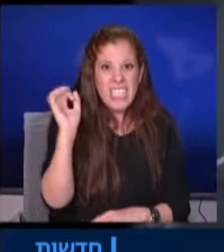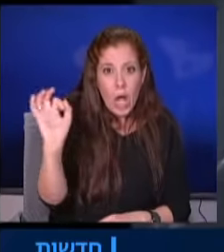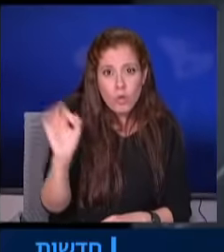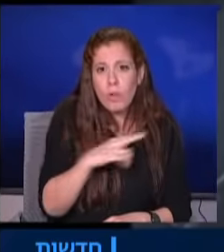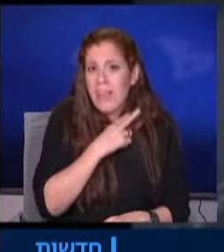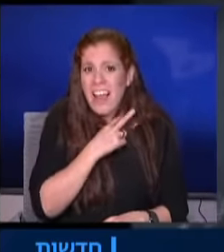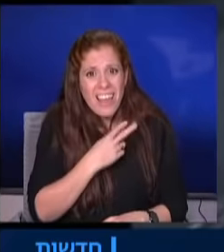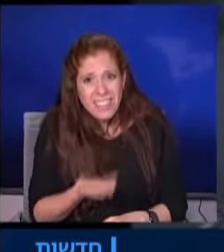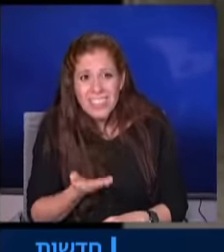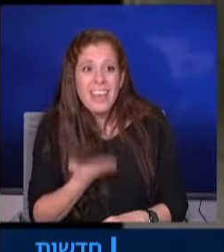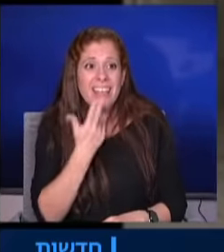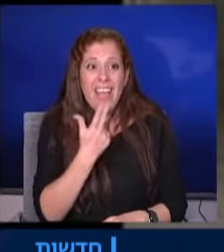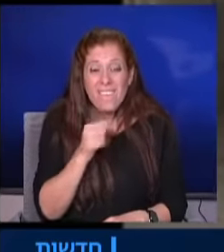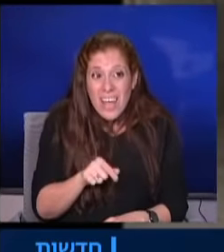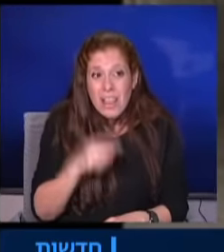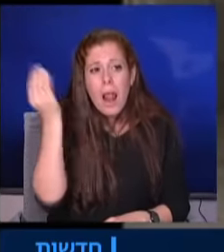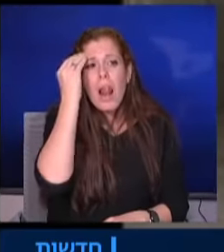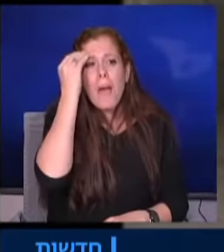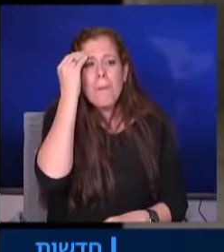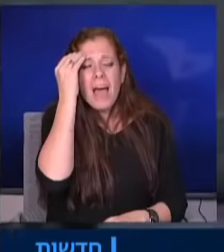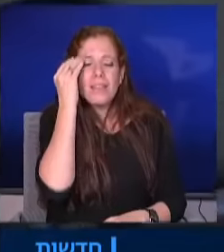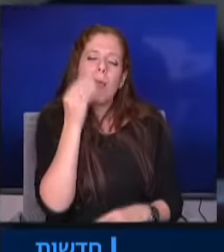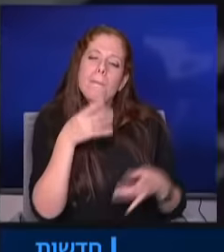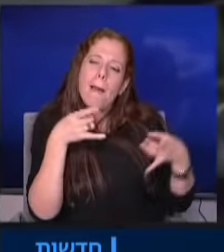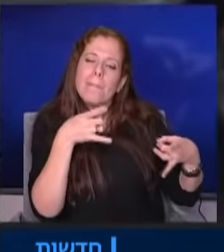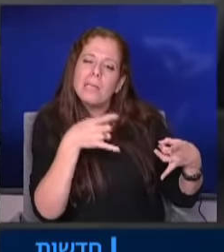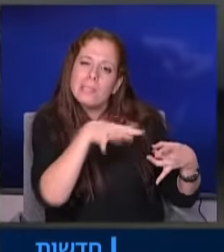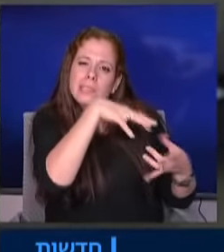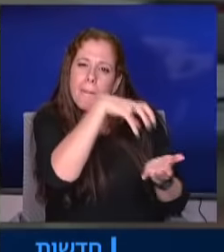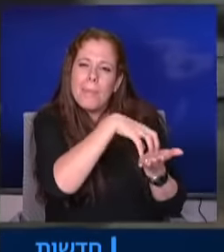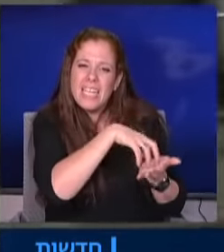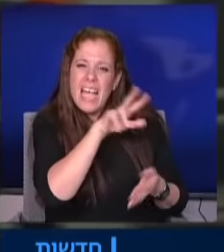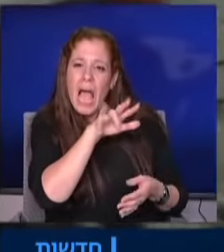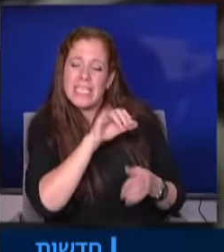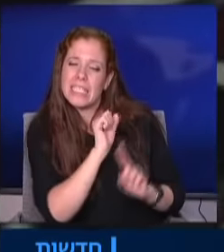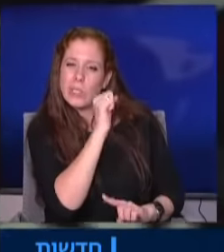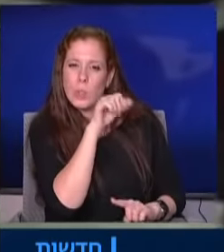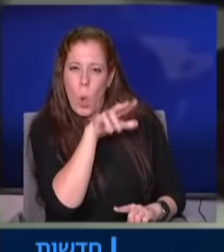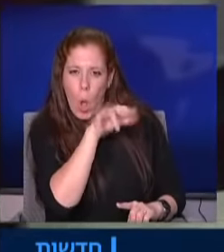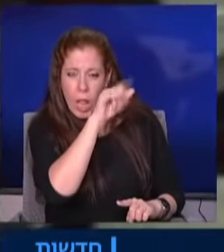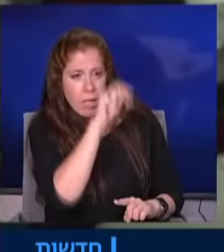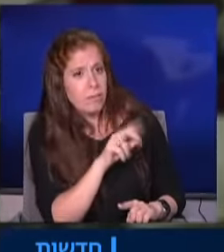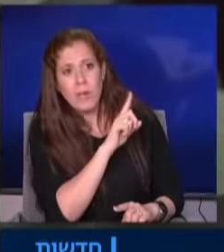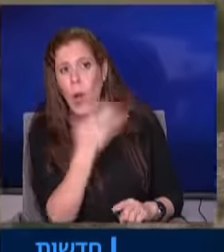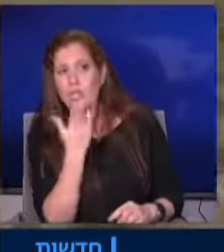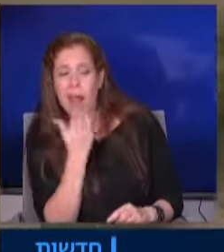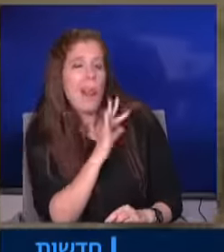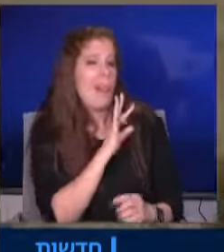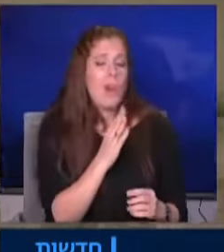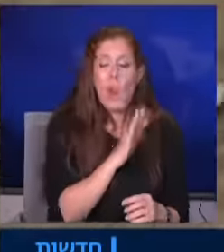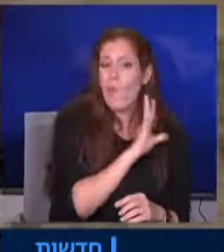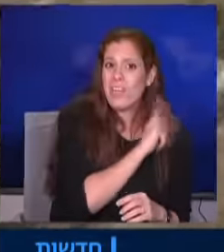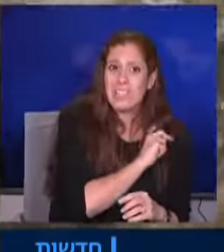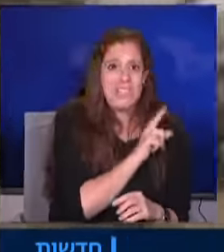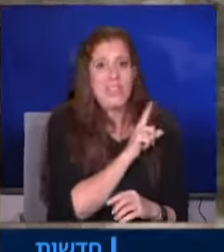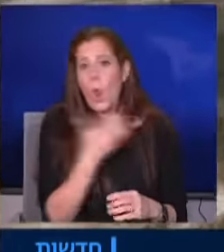אנגלית. את העברית למד מהפנקיסטים בכיכר ציון. לא יהודי, לא מוסלמי, לא פלסטיני ולא ישראלי. גר